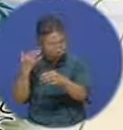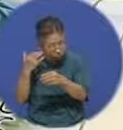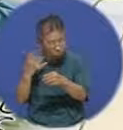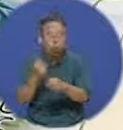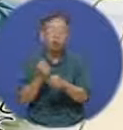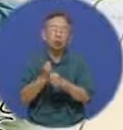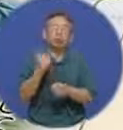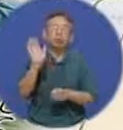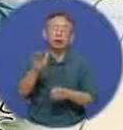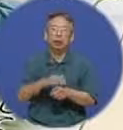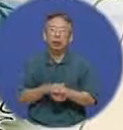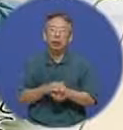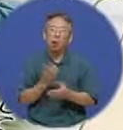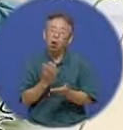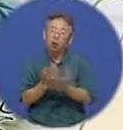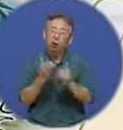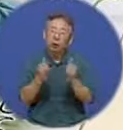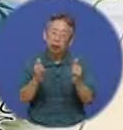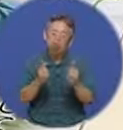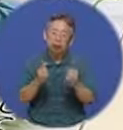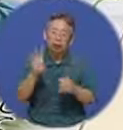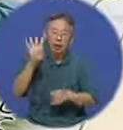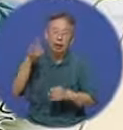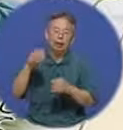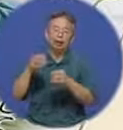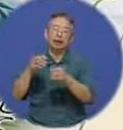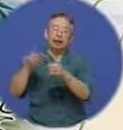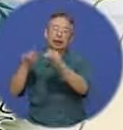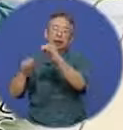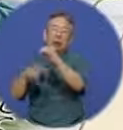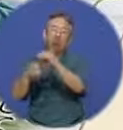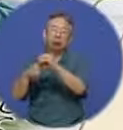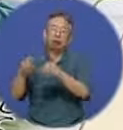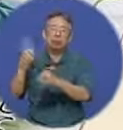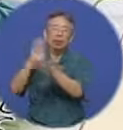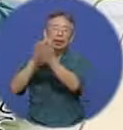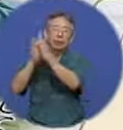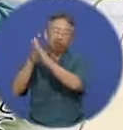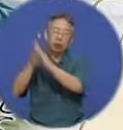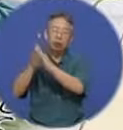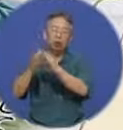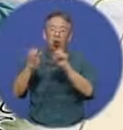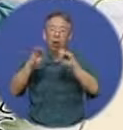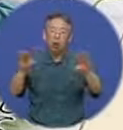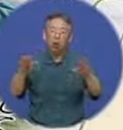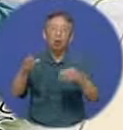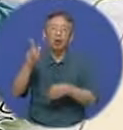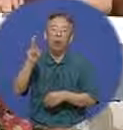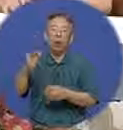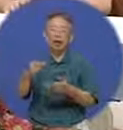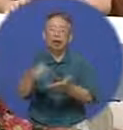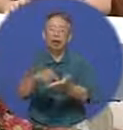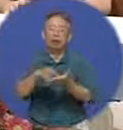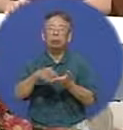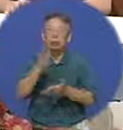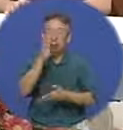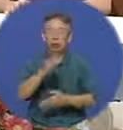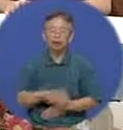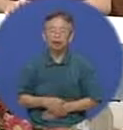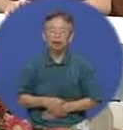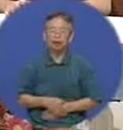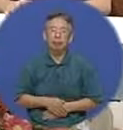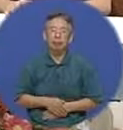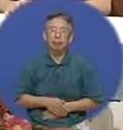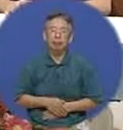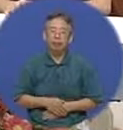しています。ご希望の方は県庁広報室へお問い合わせください。県へのご意見もお待ちしております。 ではここ